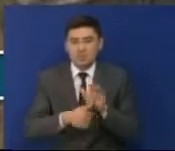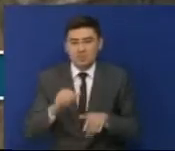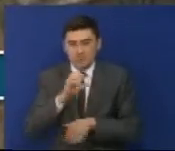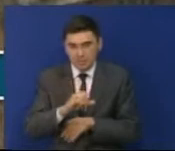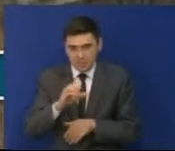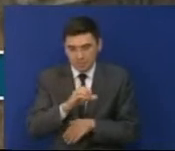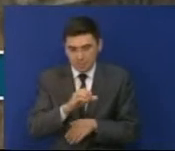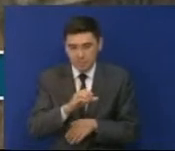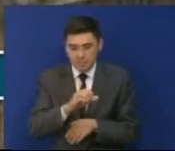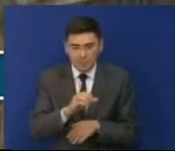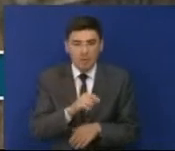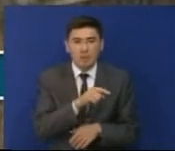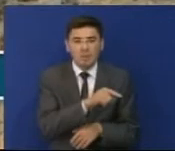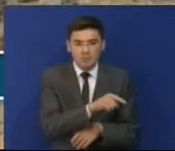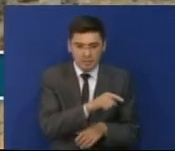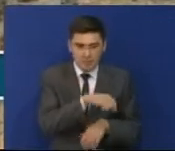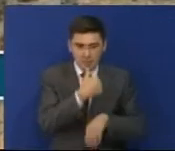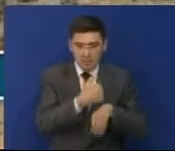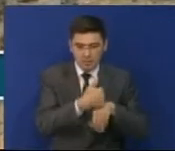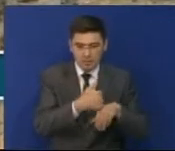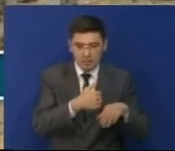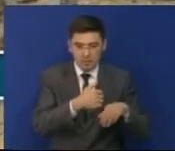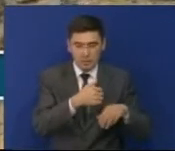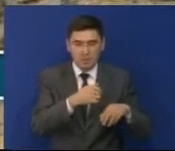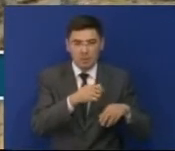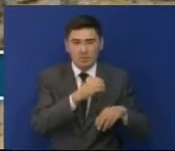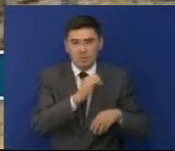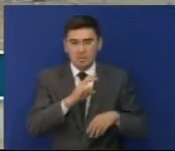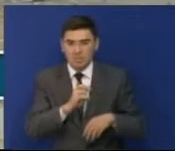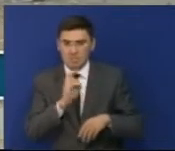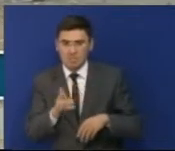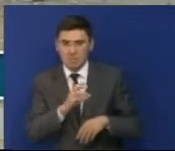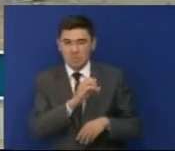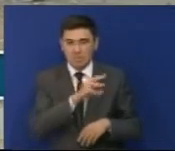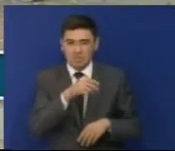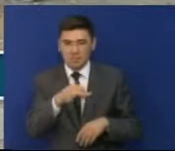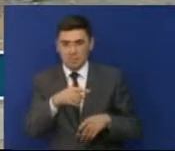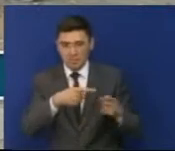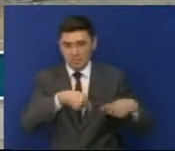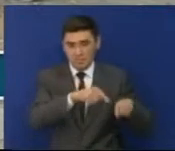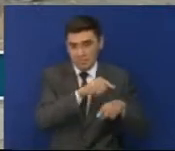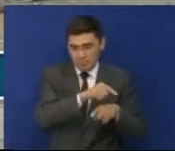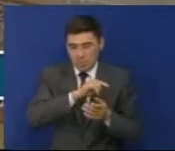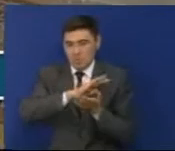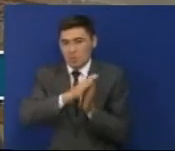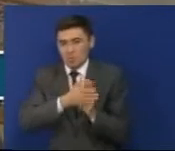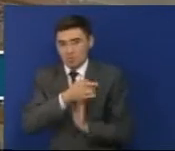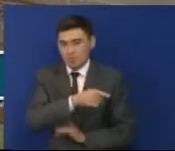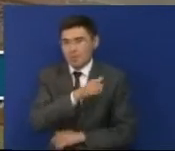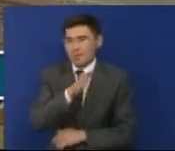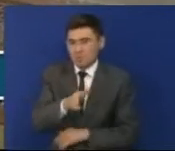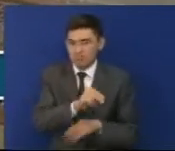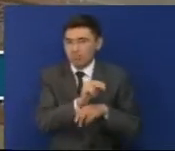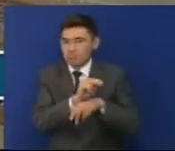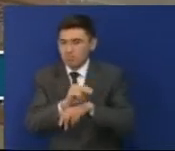қалпына келтірумен айналысатын бас мердігер Еңбек Семей мекемесімен келісім шарт жасалды. Әзірге шағын сәулет үлгілері